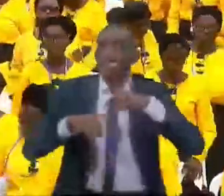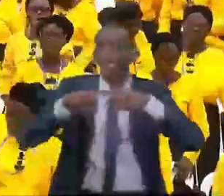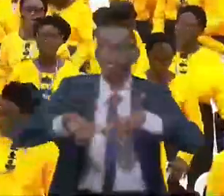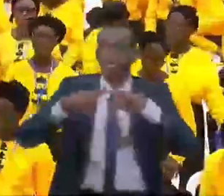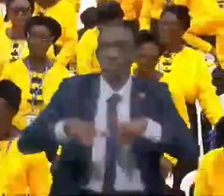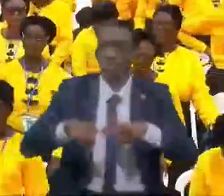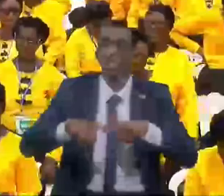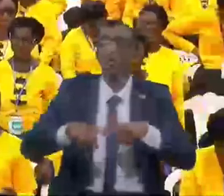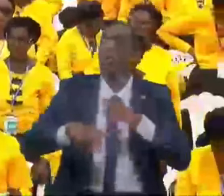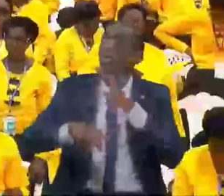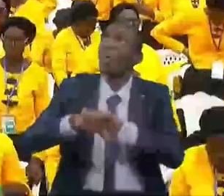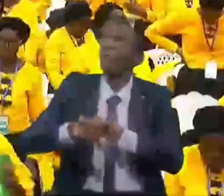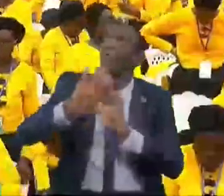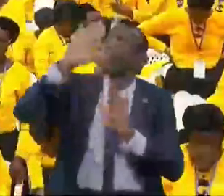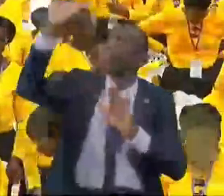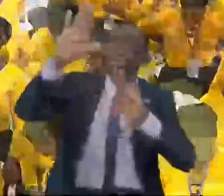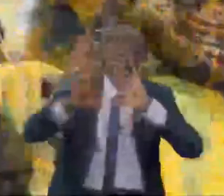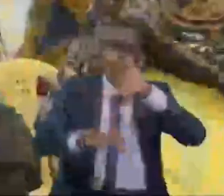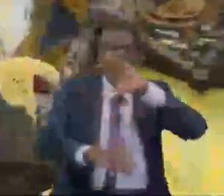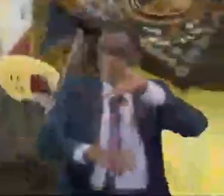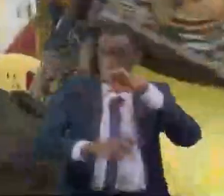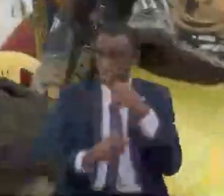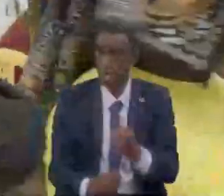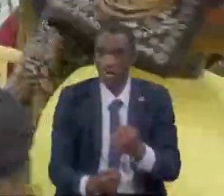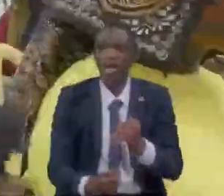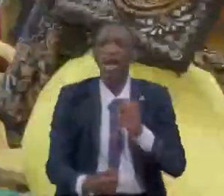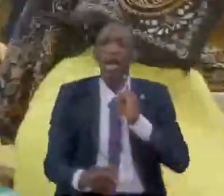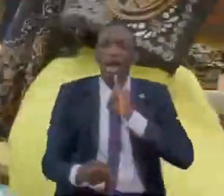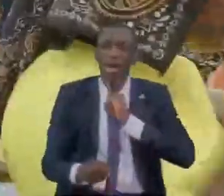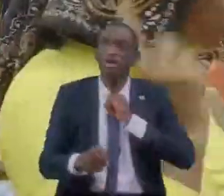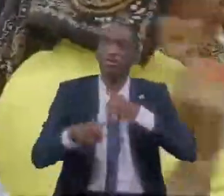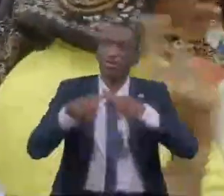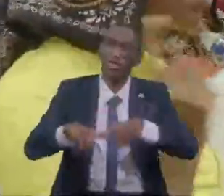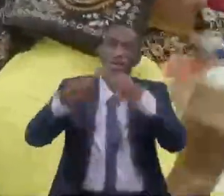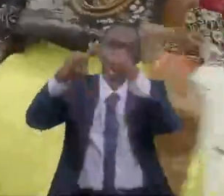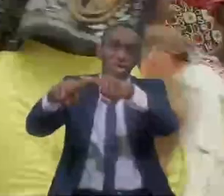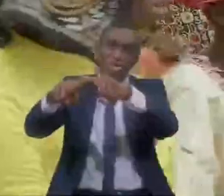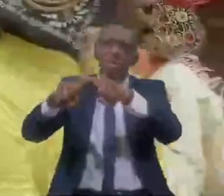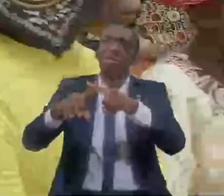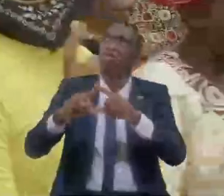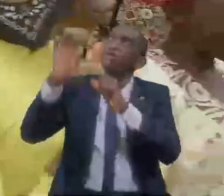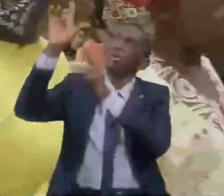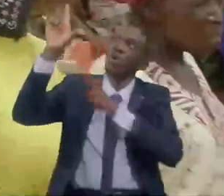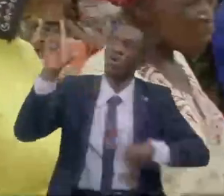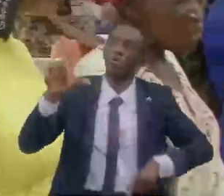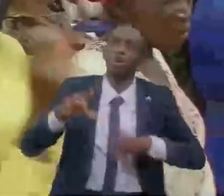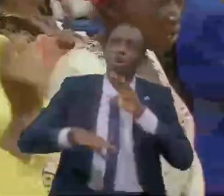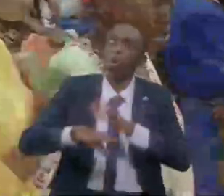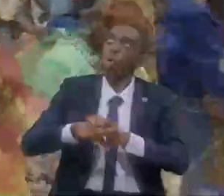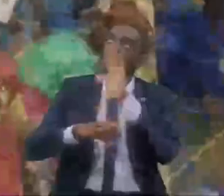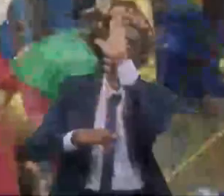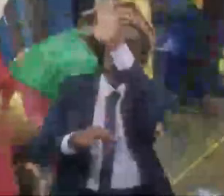Seigneur, par ta force, je dépends de ta force. Seigneur, sur ton